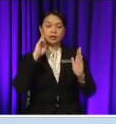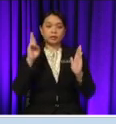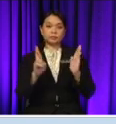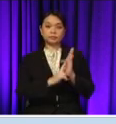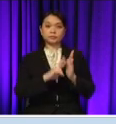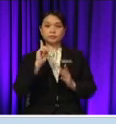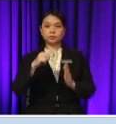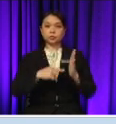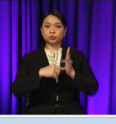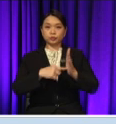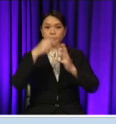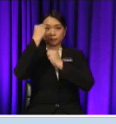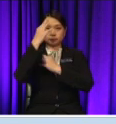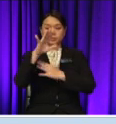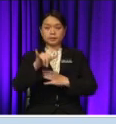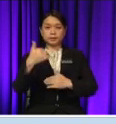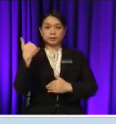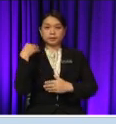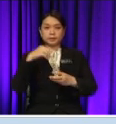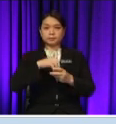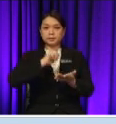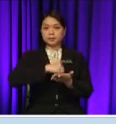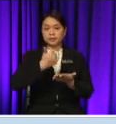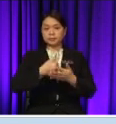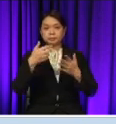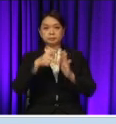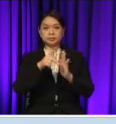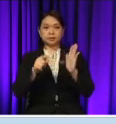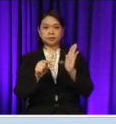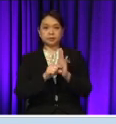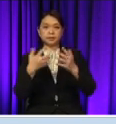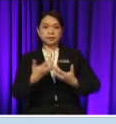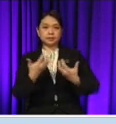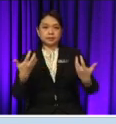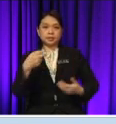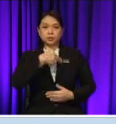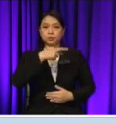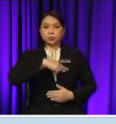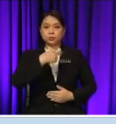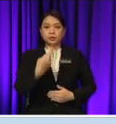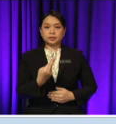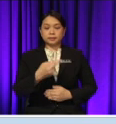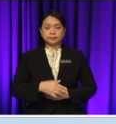yang terdapat dalam account pengasingan untuk rugi oke